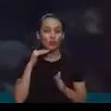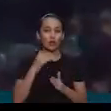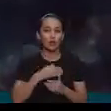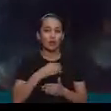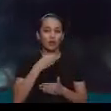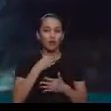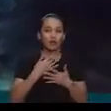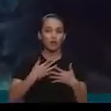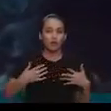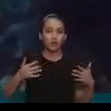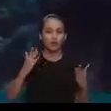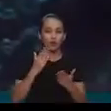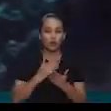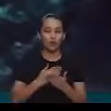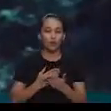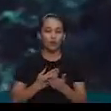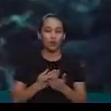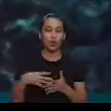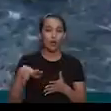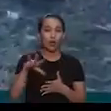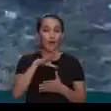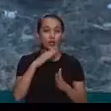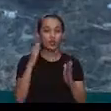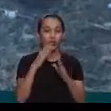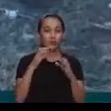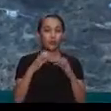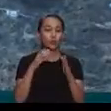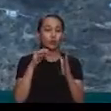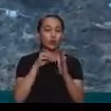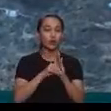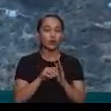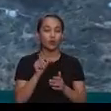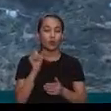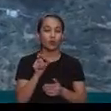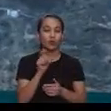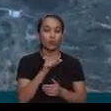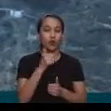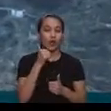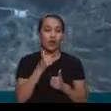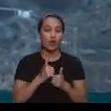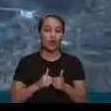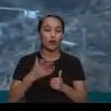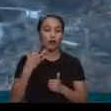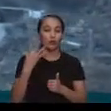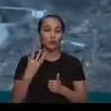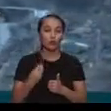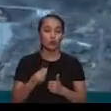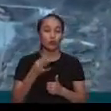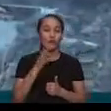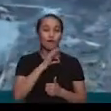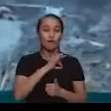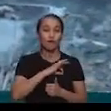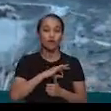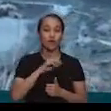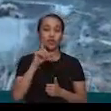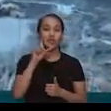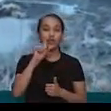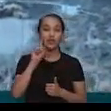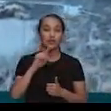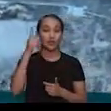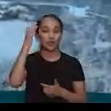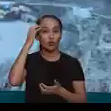Bularning barchasi tabiatdir. Kishilar kundalik faoliyatida foydalanadigan gaz,